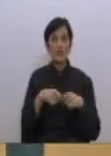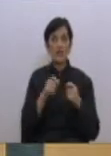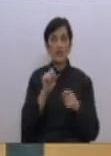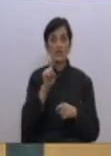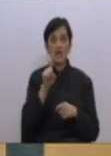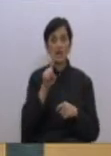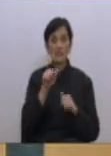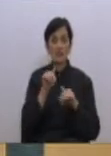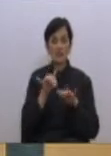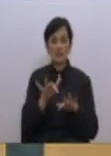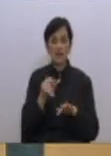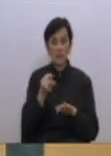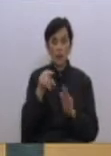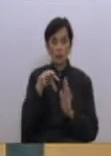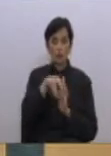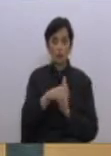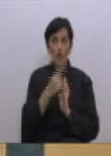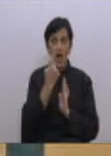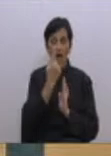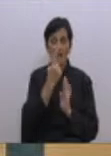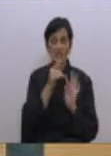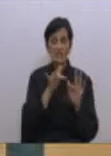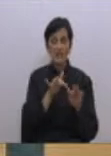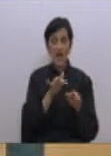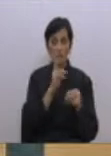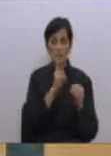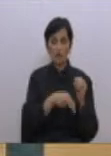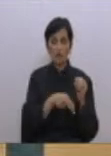11 საქმე, მათ შორის 1 საქმეზე შეწყდა